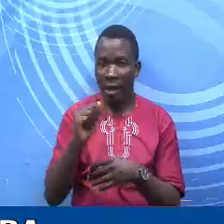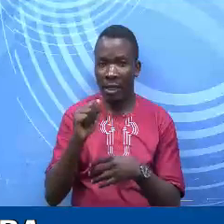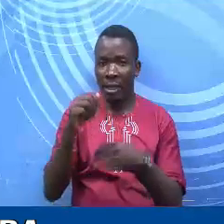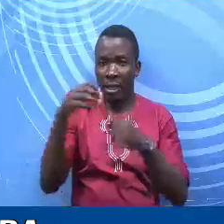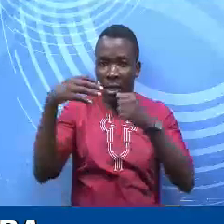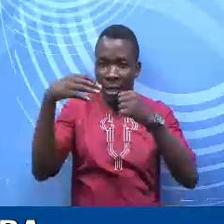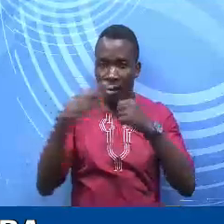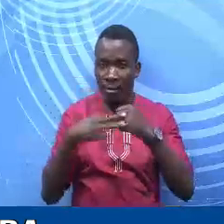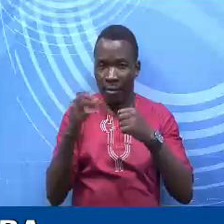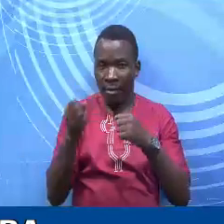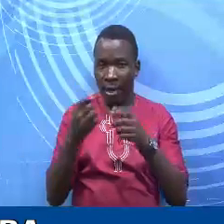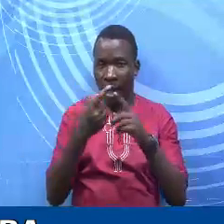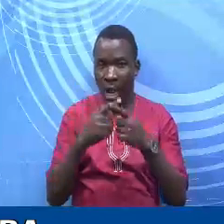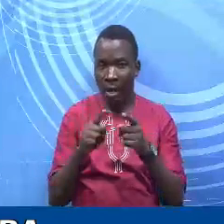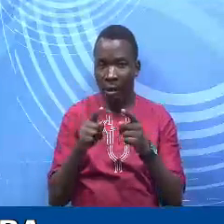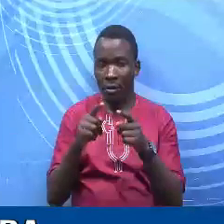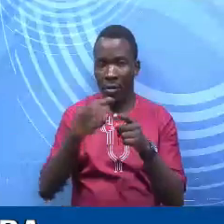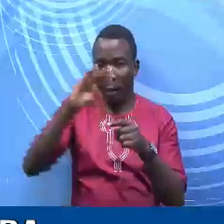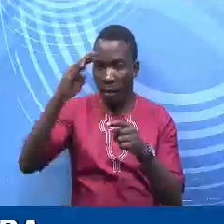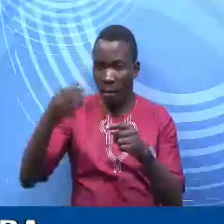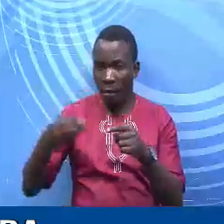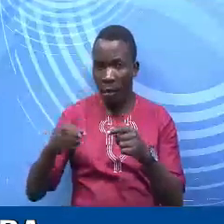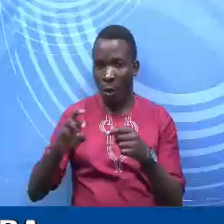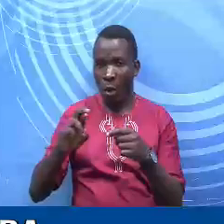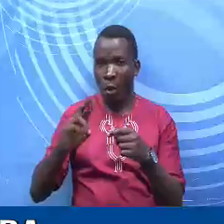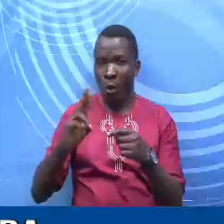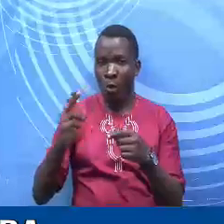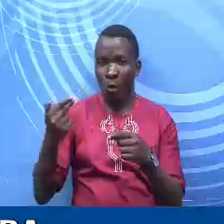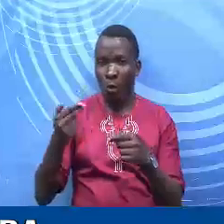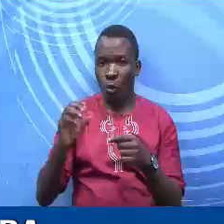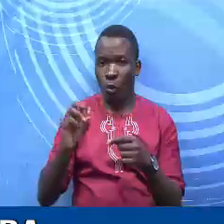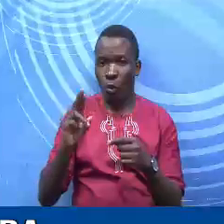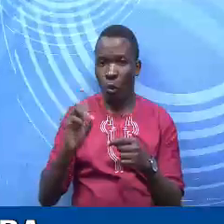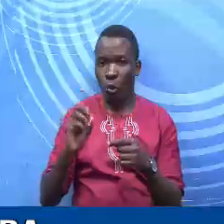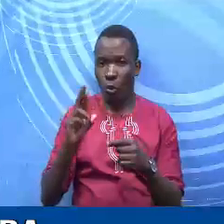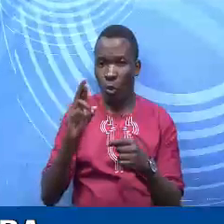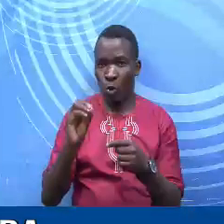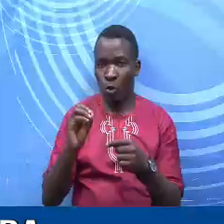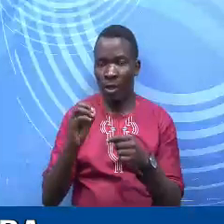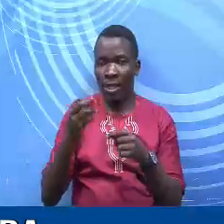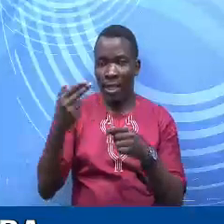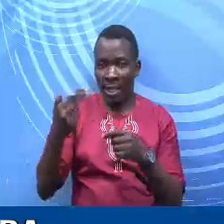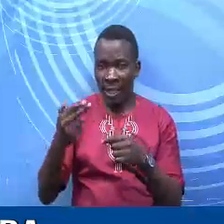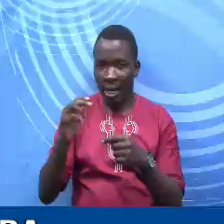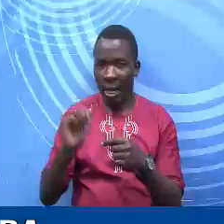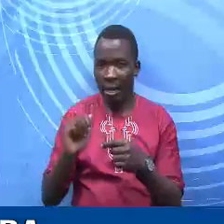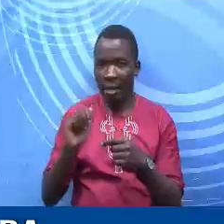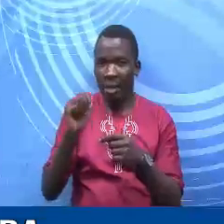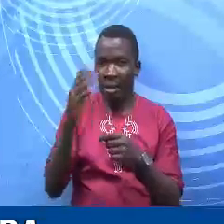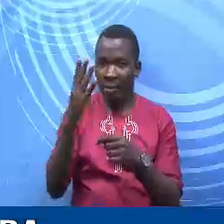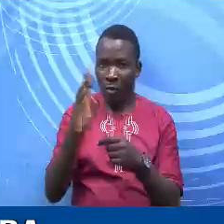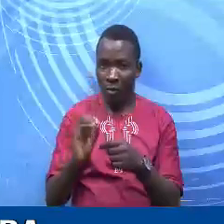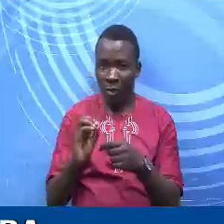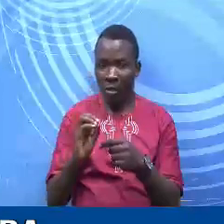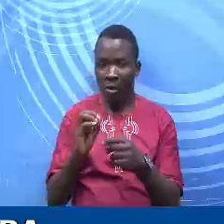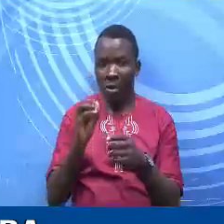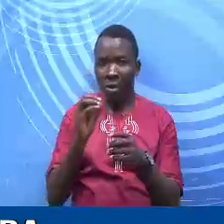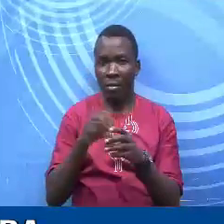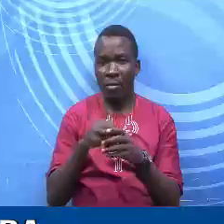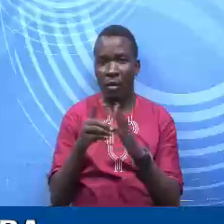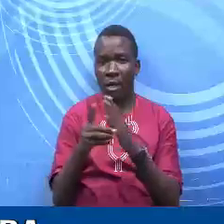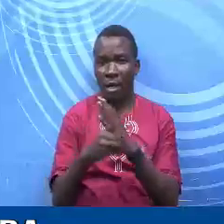aka gasozi ka Ruhororo ni hegitari zigera kuri 40 ku gasozi ka Ruhororo ni mu murenge wa Ngoma wa